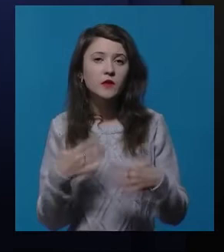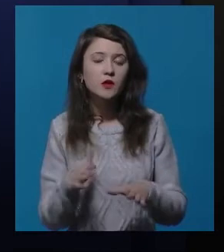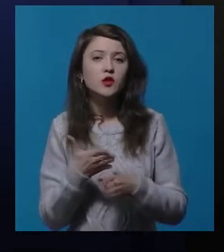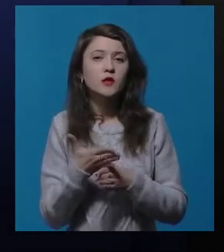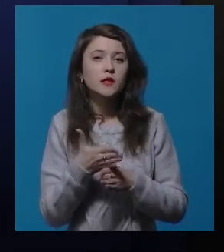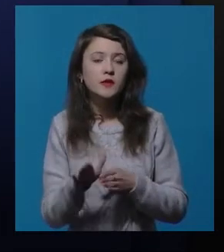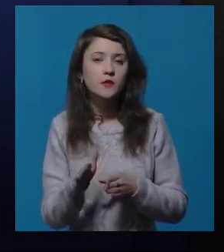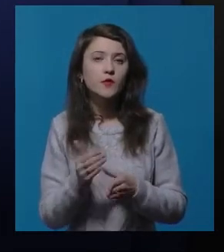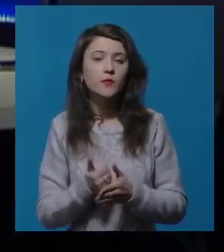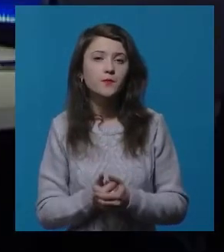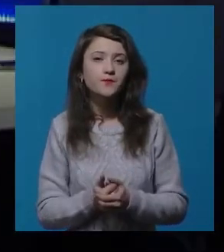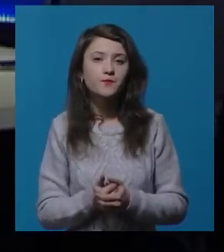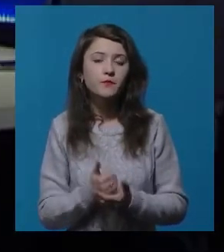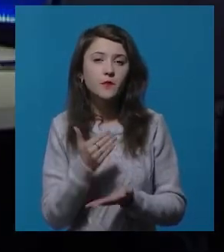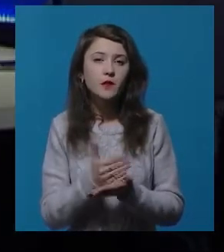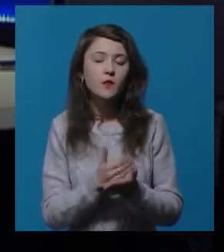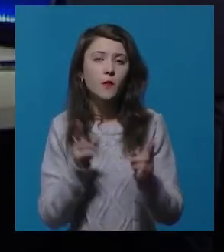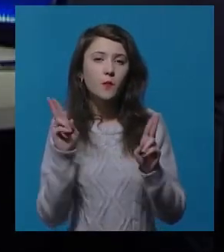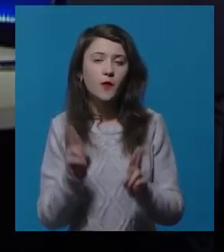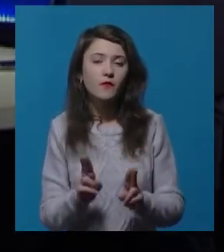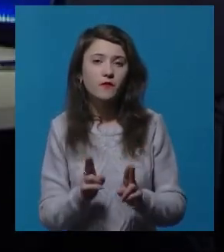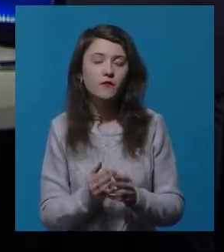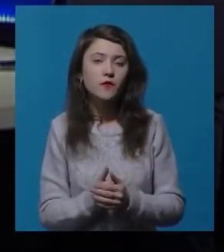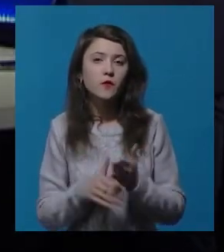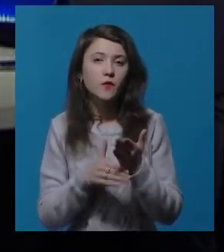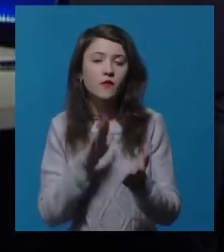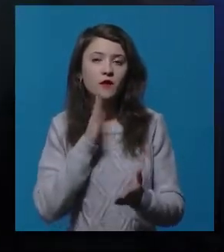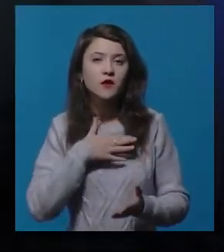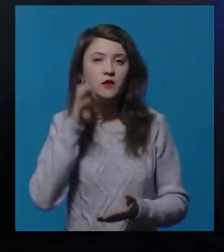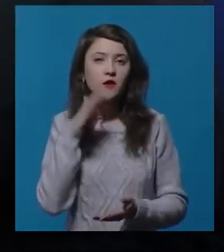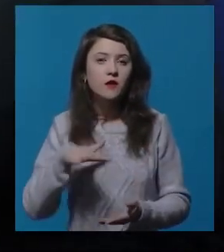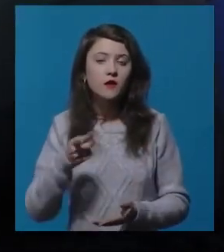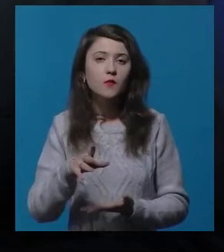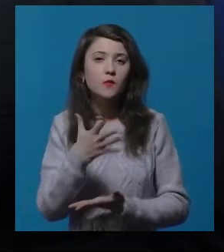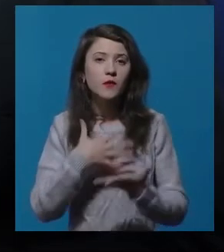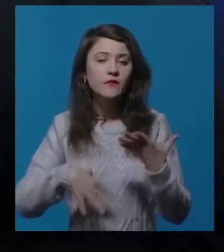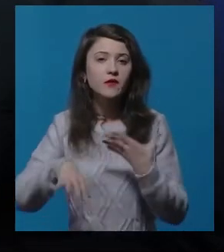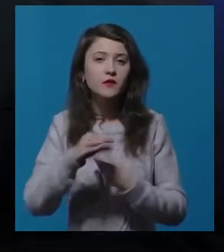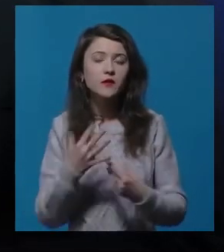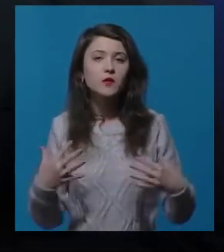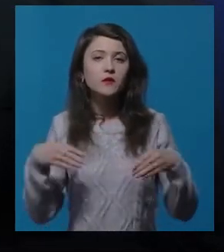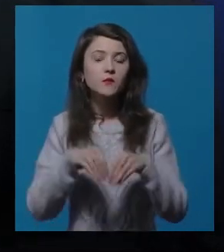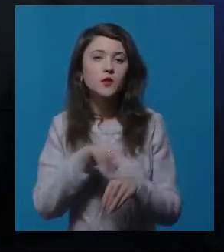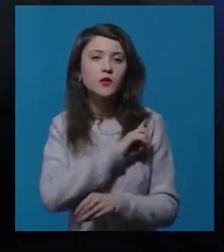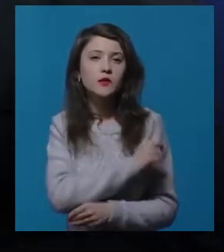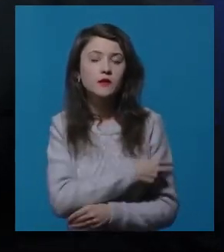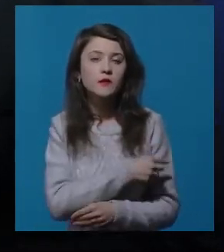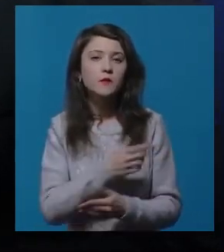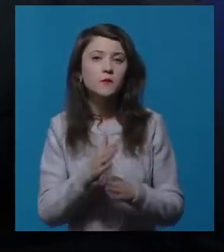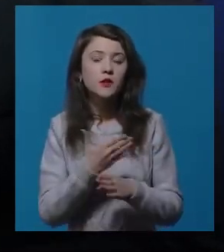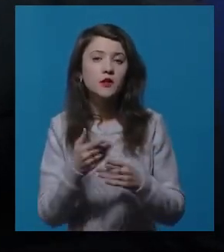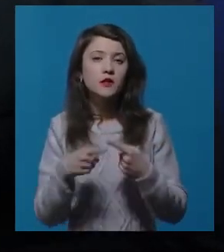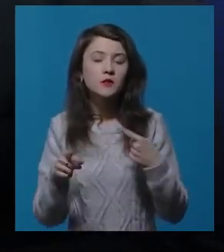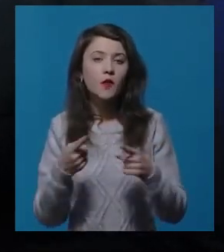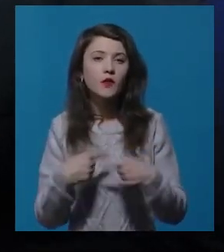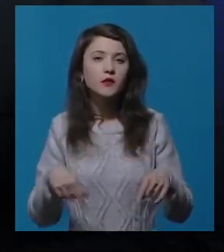частинкою системи правової в нашій країні. І тому всі ми об'єднуємо зусилля між різними організаціями. Тому